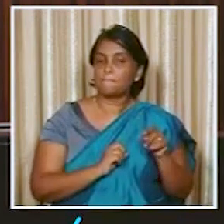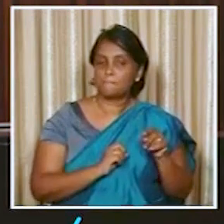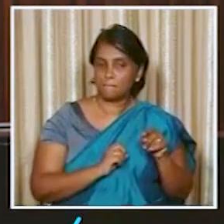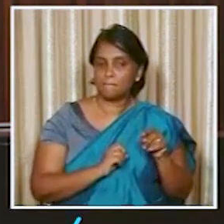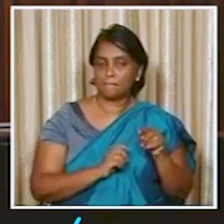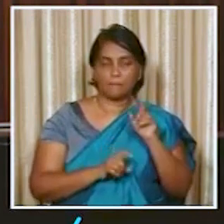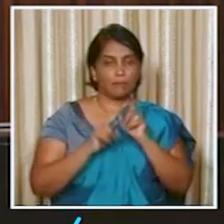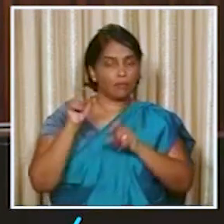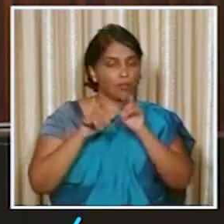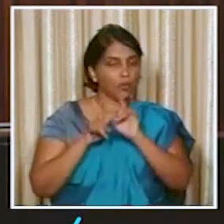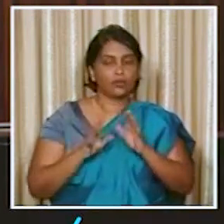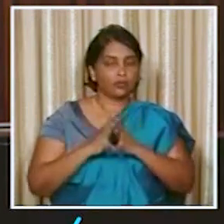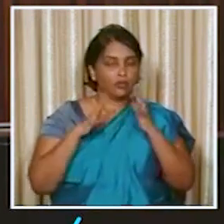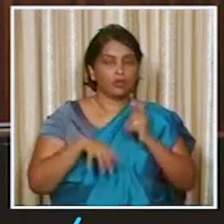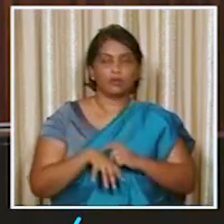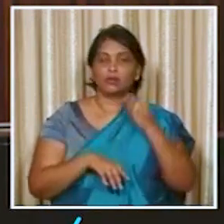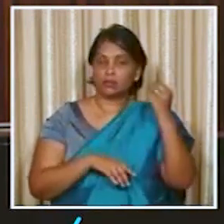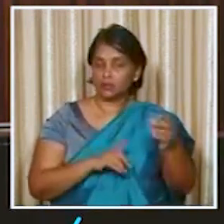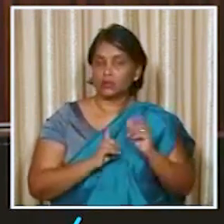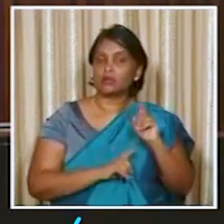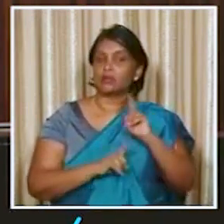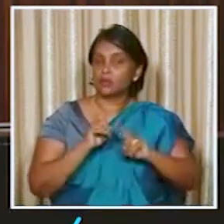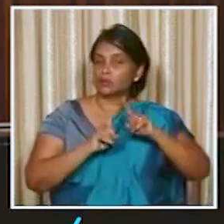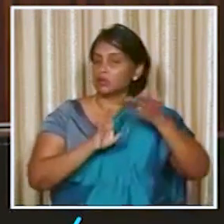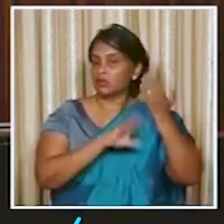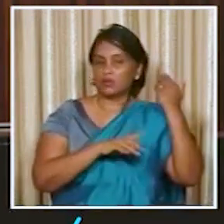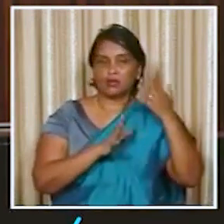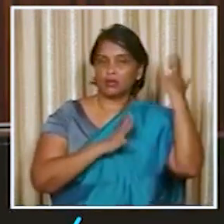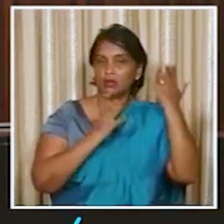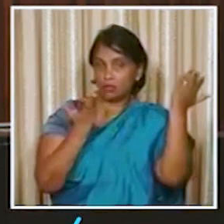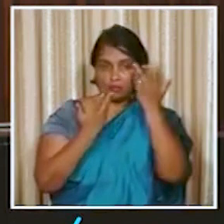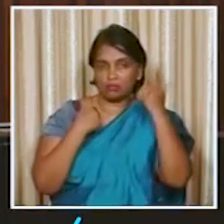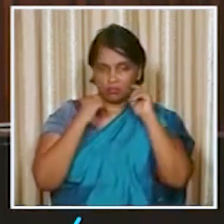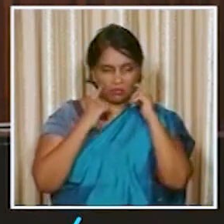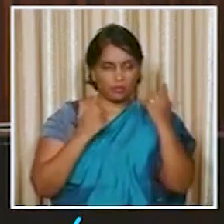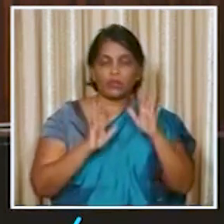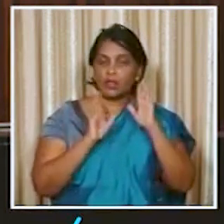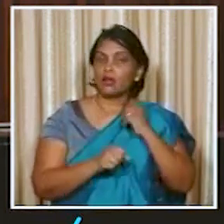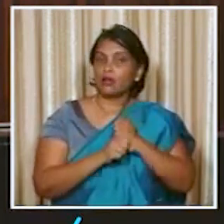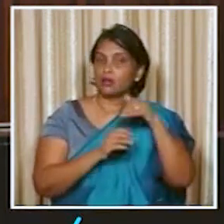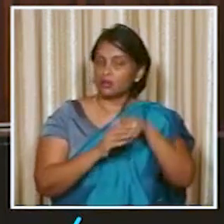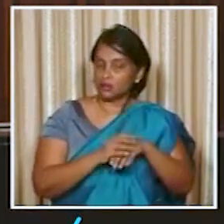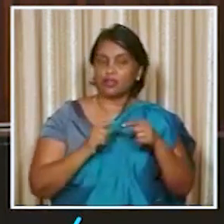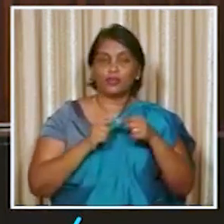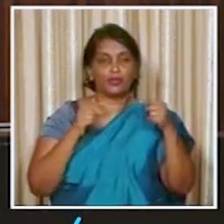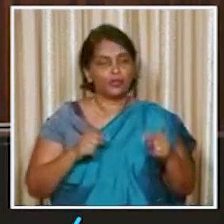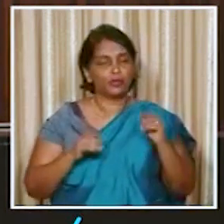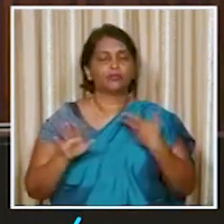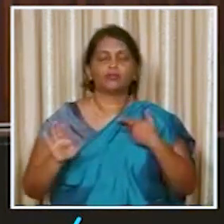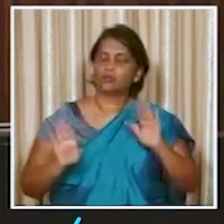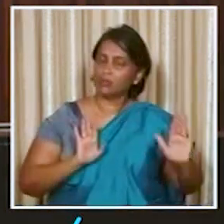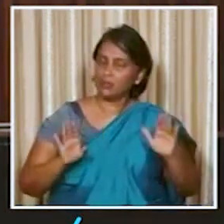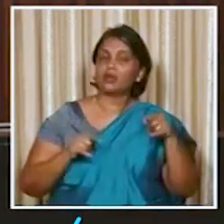නියෝජිත ප්‍රතිශතයටවත් වඩා කාලය ලබා දුන් පාර්ලිමේන්තුව වෙනත් පාර්ලිමේන්තුවක් ලොව ඇද්දයි මම නොදනිමි. ආණ්ඩු පක්ෂයන විරෝධතා මැඩපාව